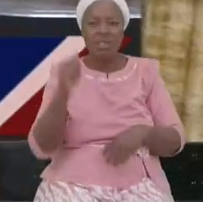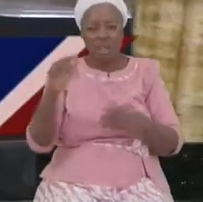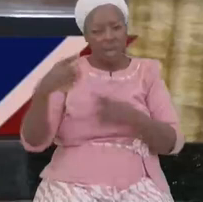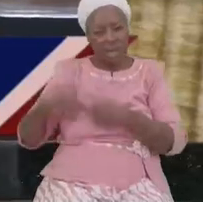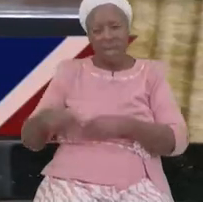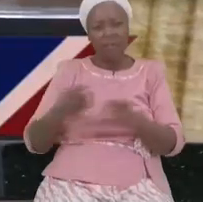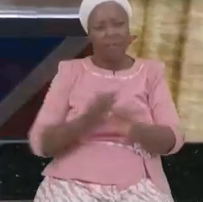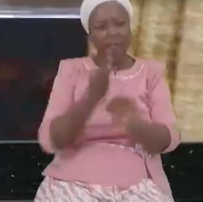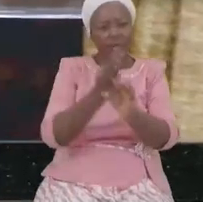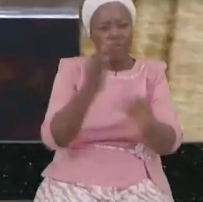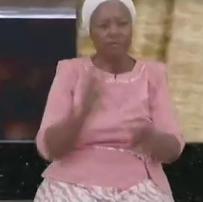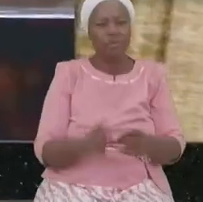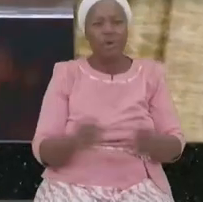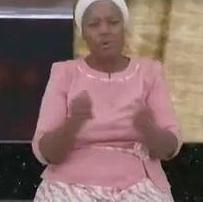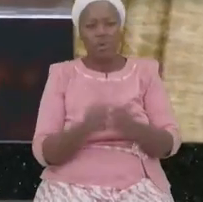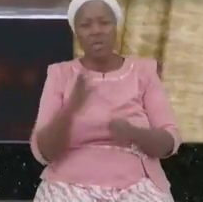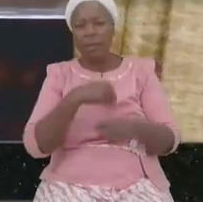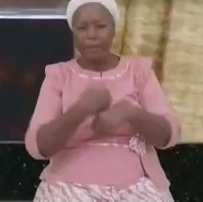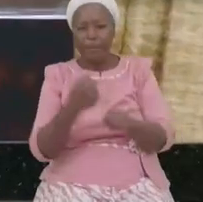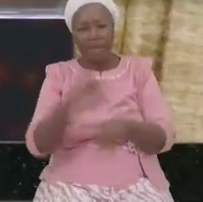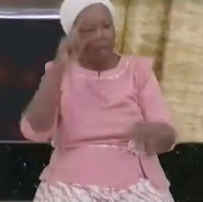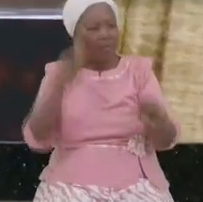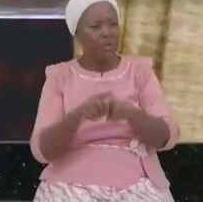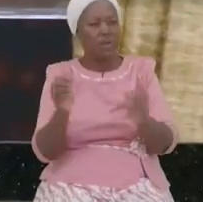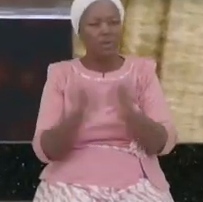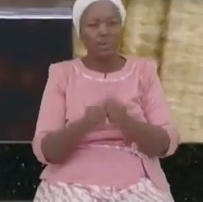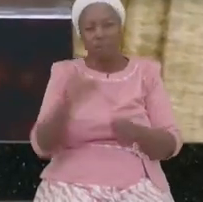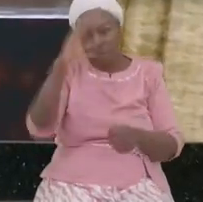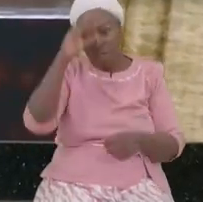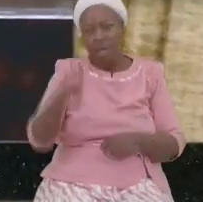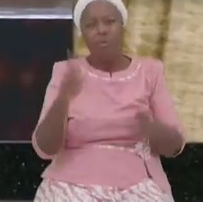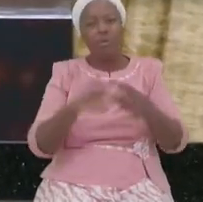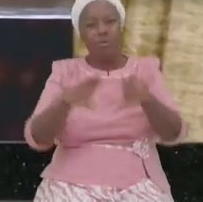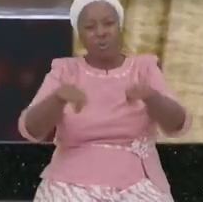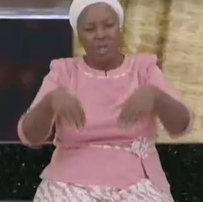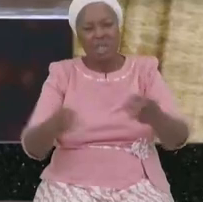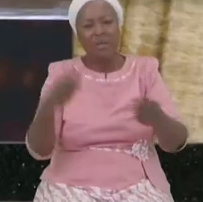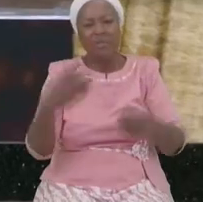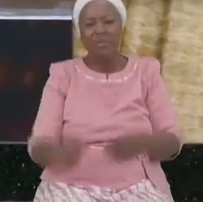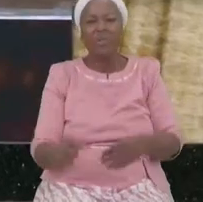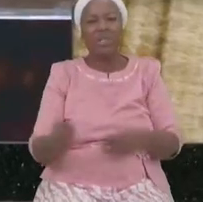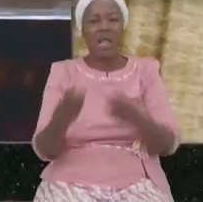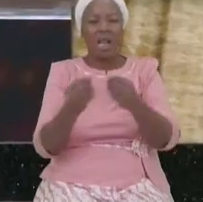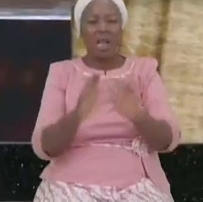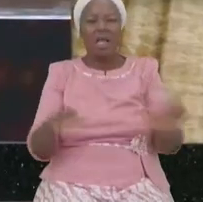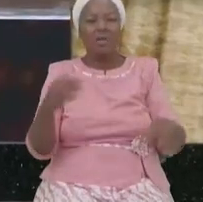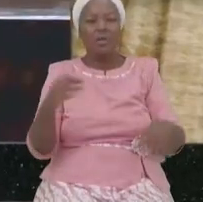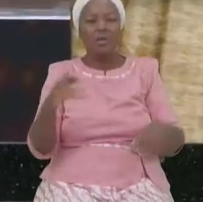fis alliance avec lui et tu promis de donner à sa postérité le pays